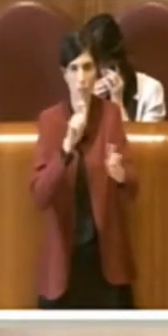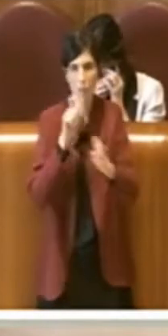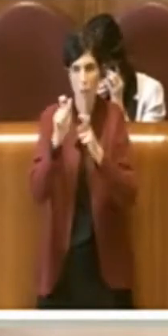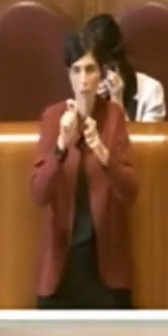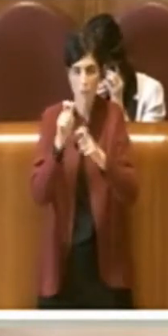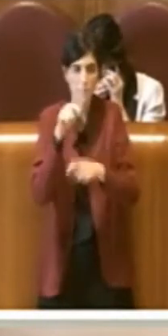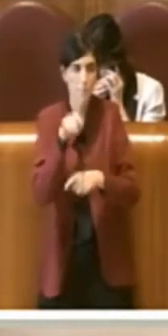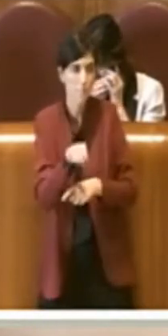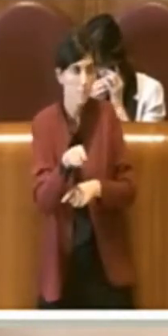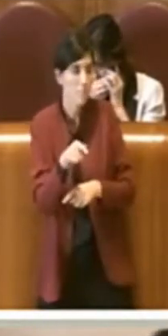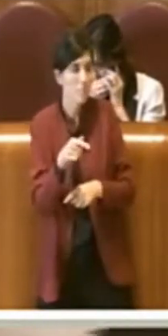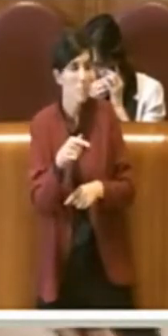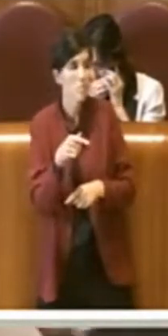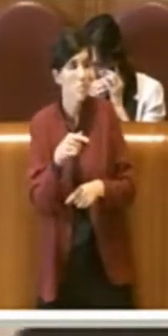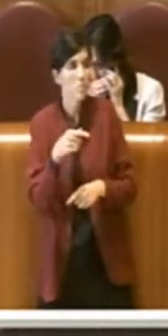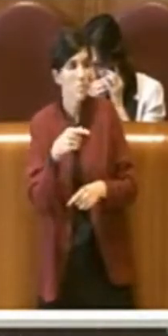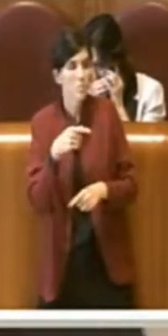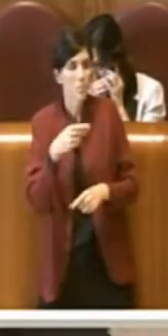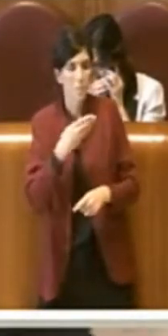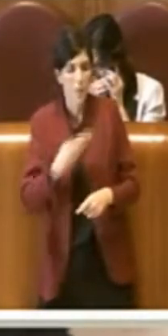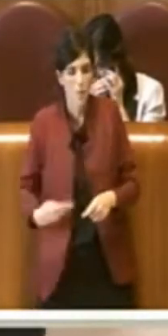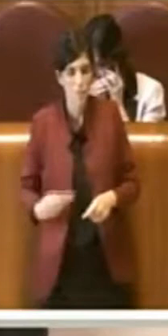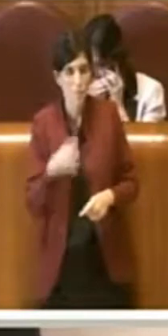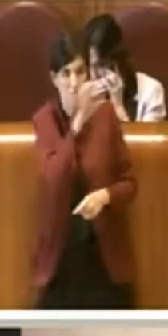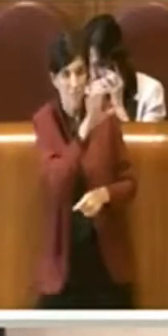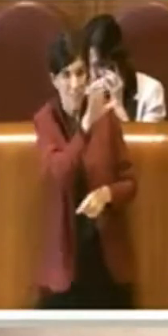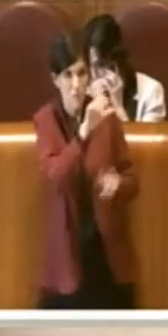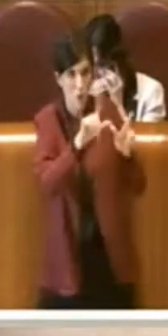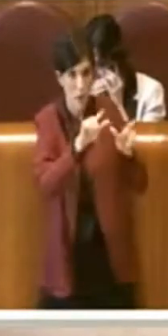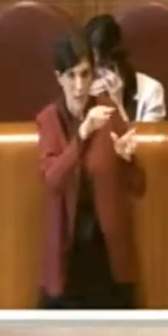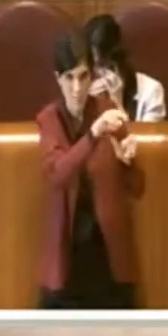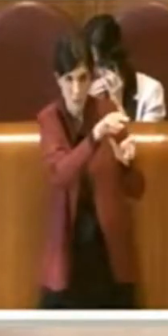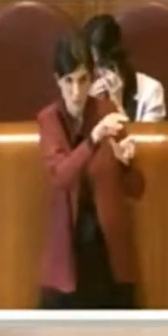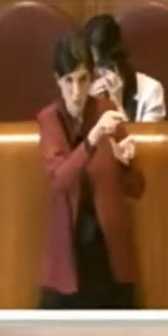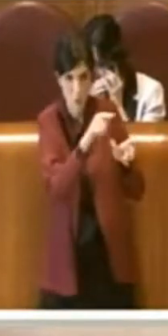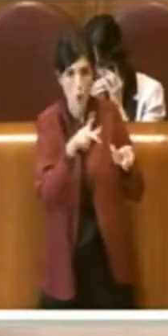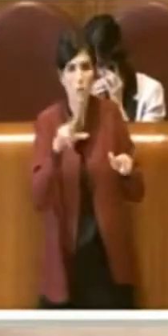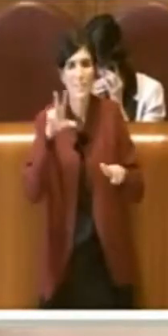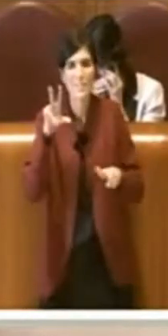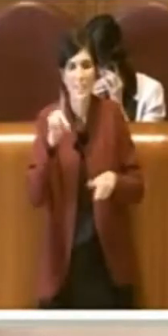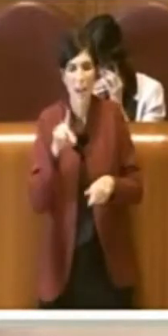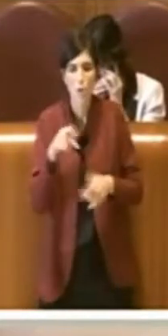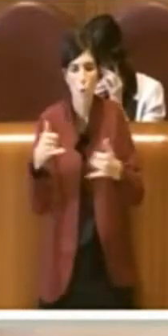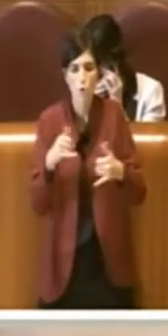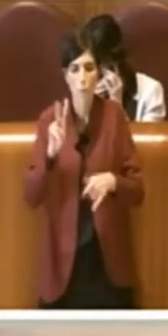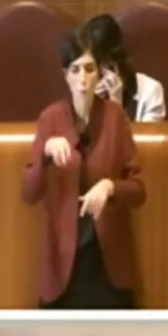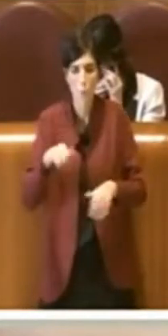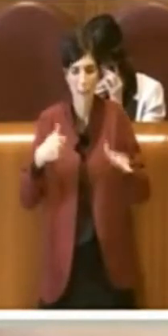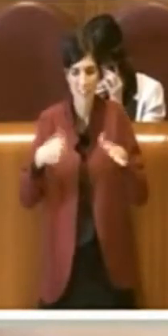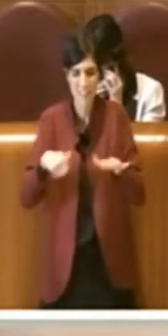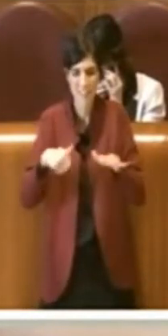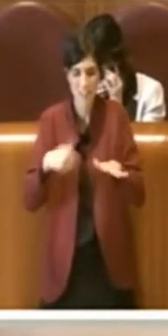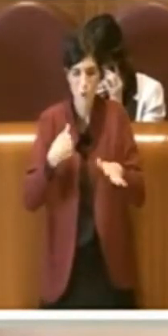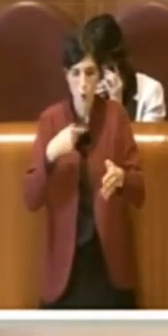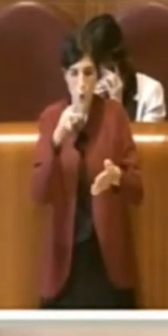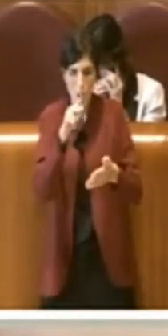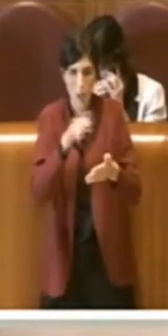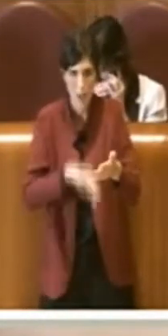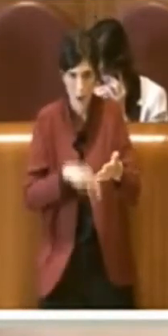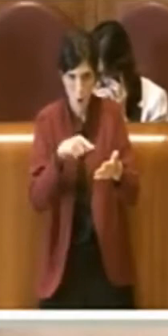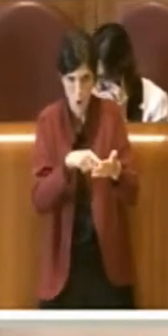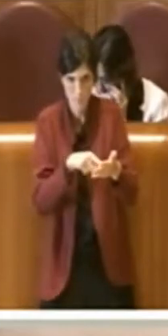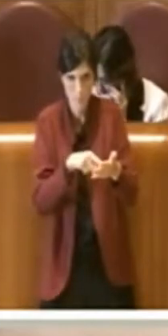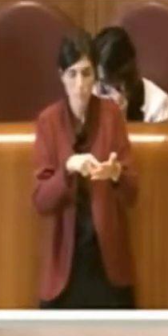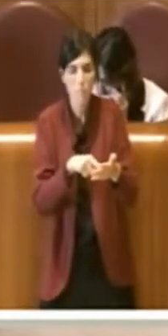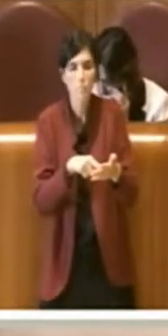nella legge di stabilità della Regione Lazio del 31 dicembre 2016, leggo